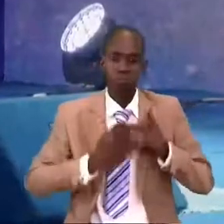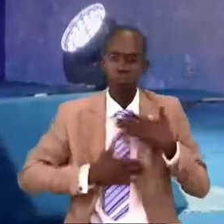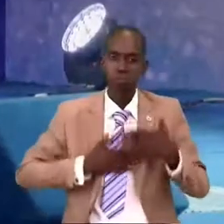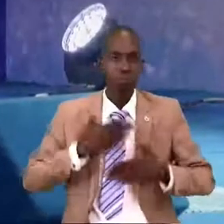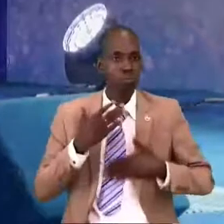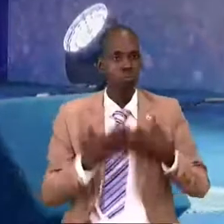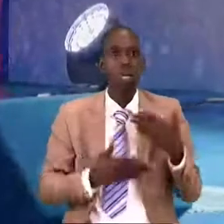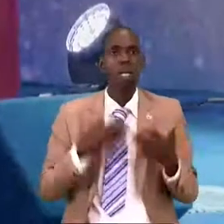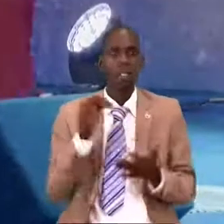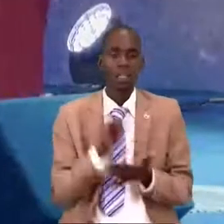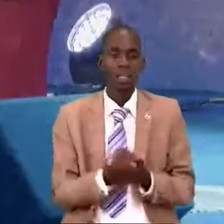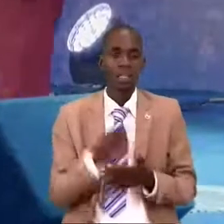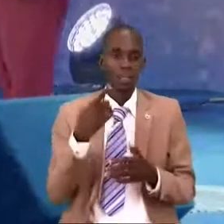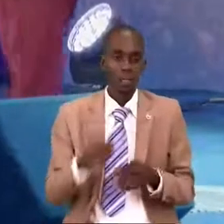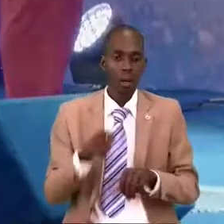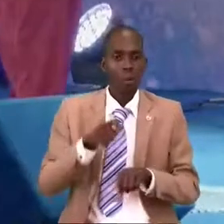réjouiront.